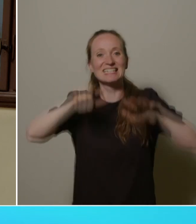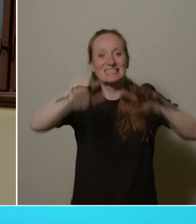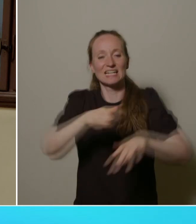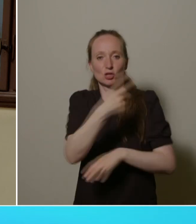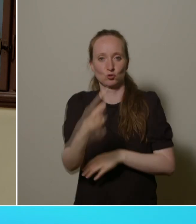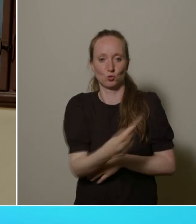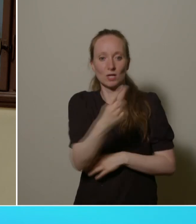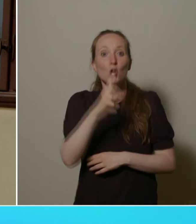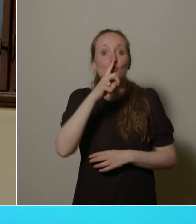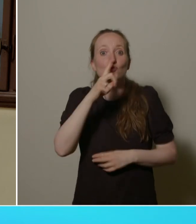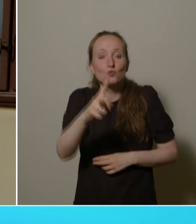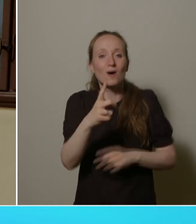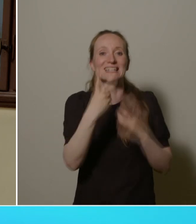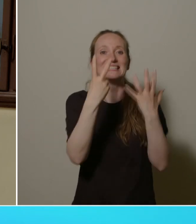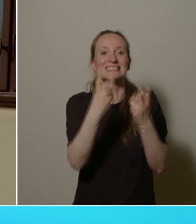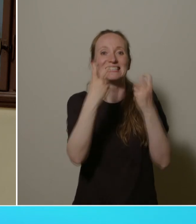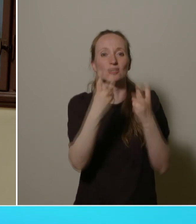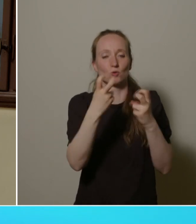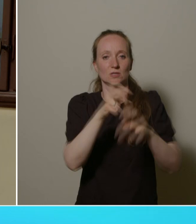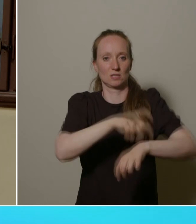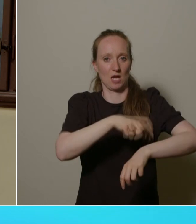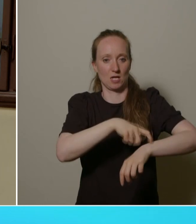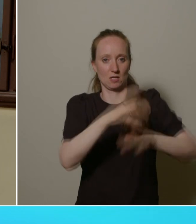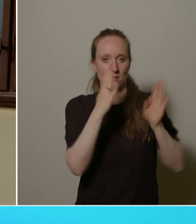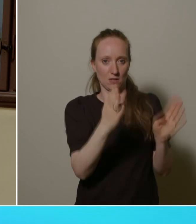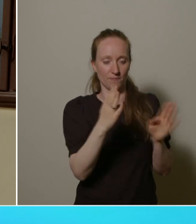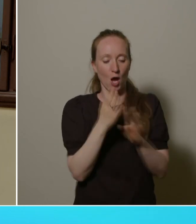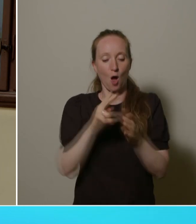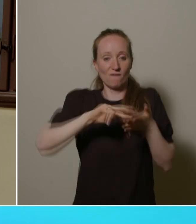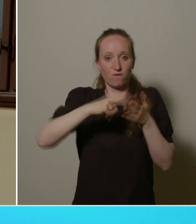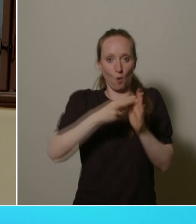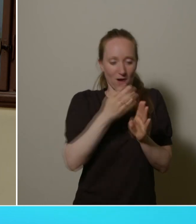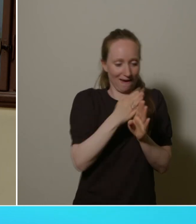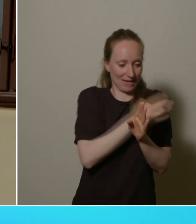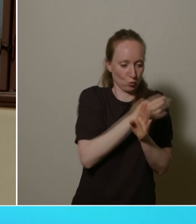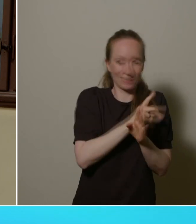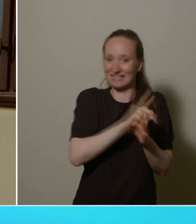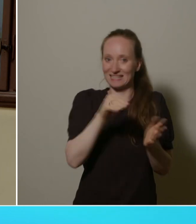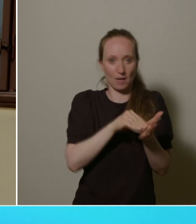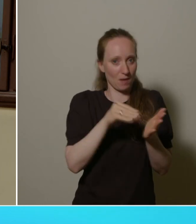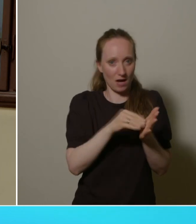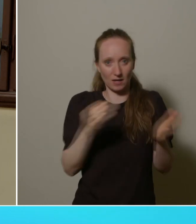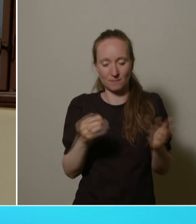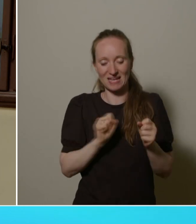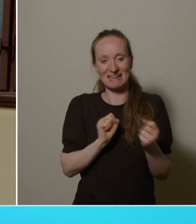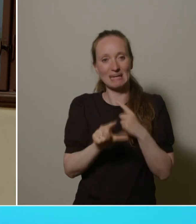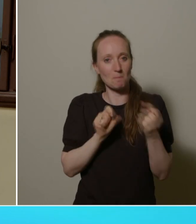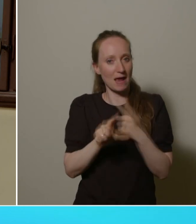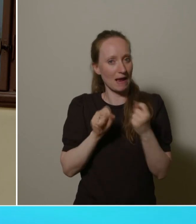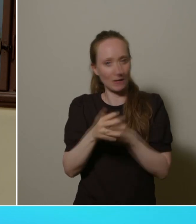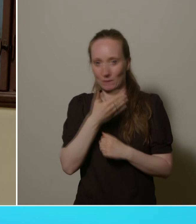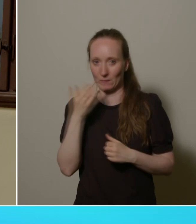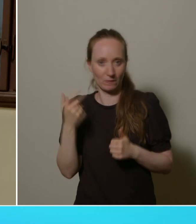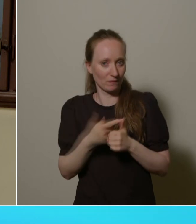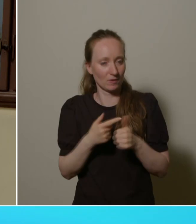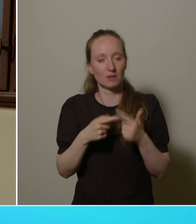sind allein die Sitzungszeiten. Das heißt, da ist die Vorbereitung nicht dabei, da sind keine E-Mails dabei,